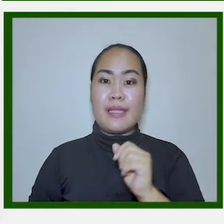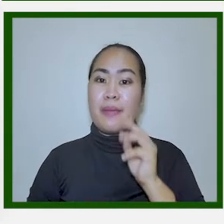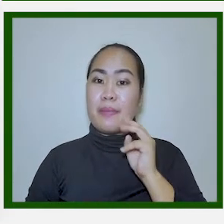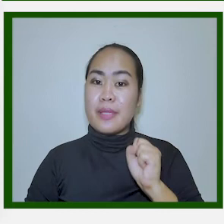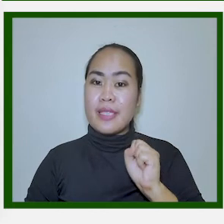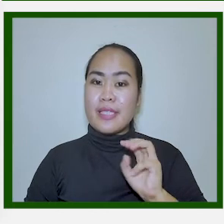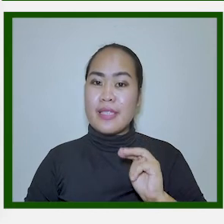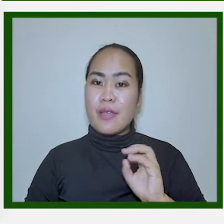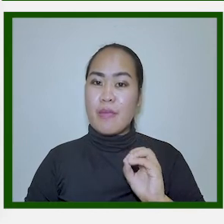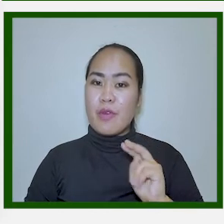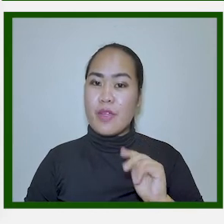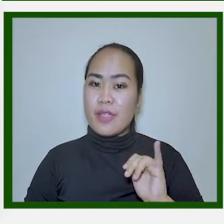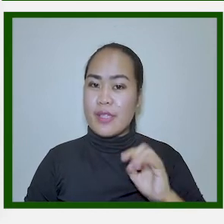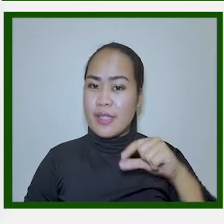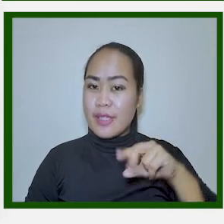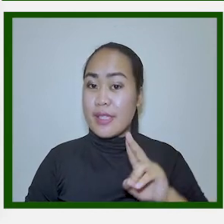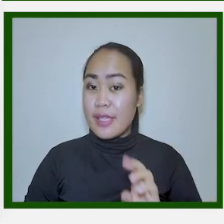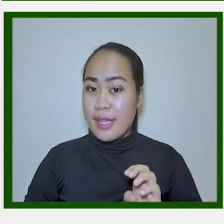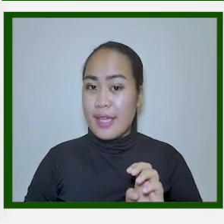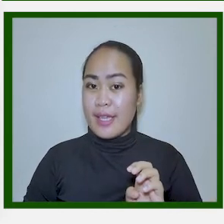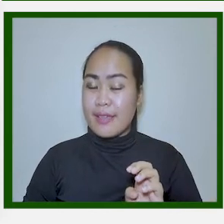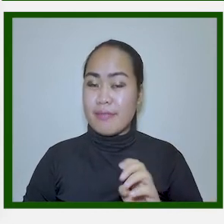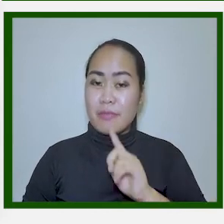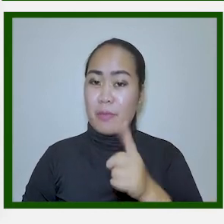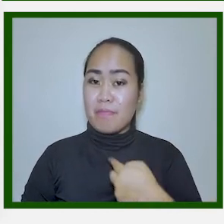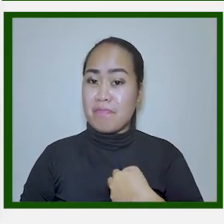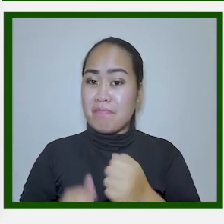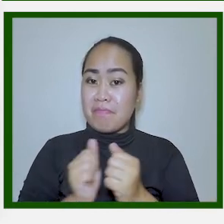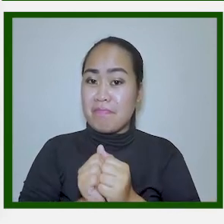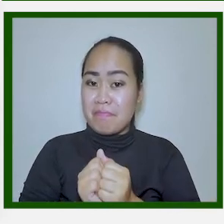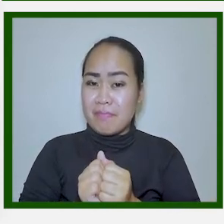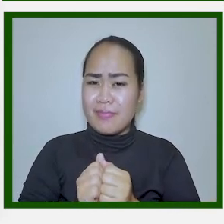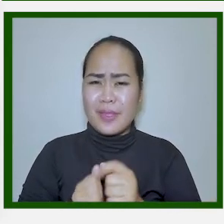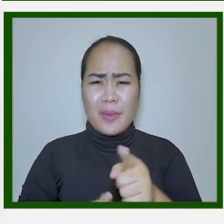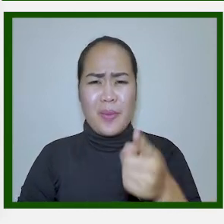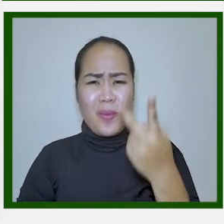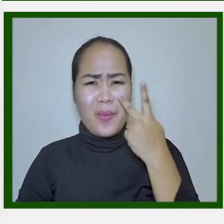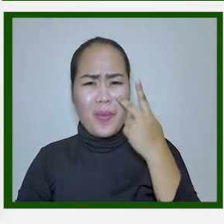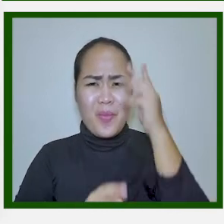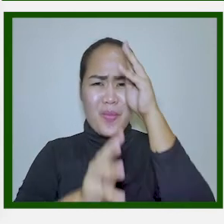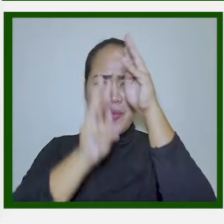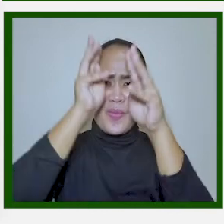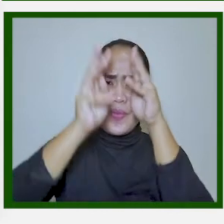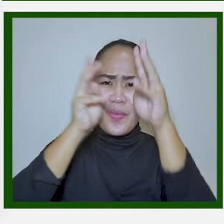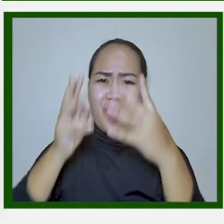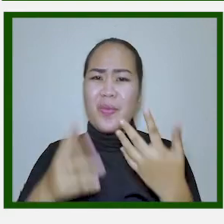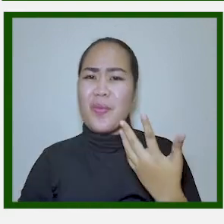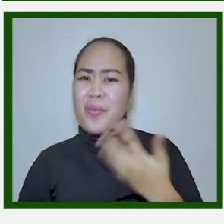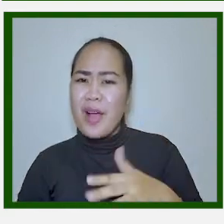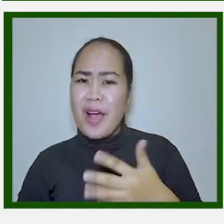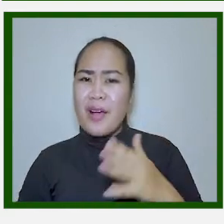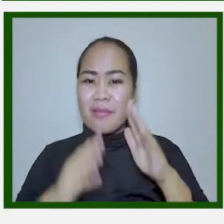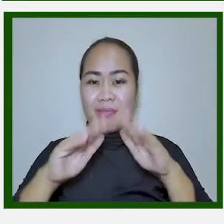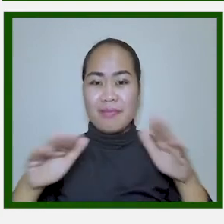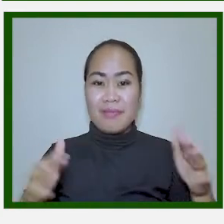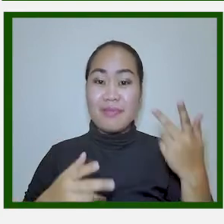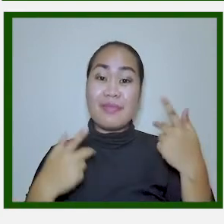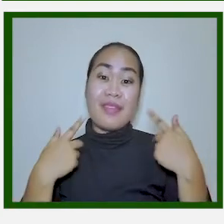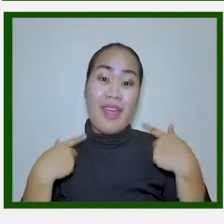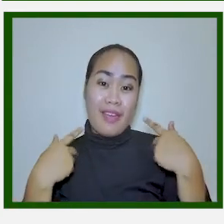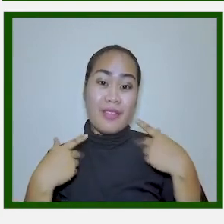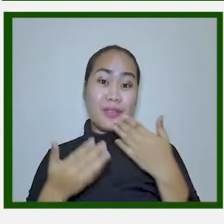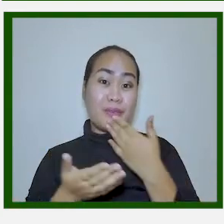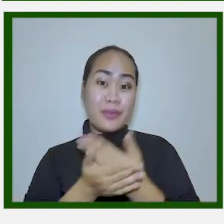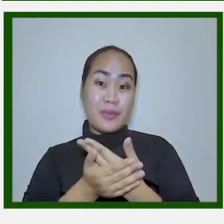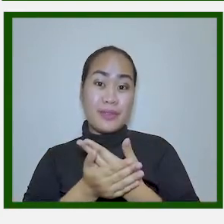Talagang very creative ang ating mga chikiting na kabarangay. And of course, nagkaroon din nung